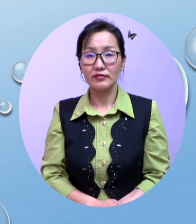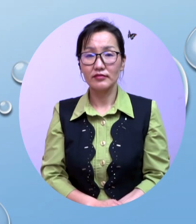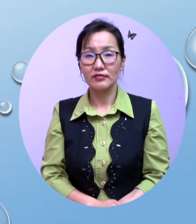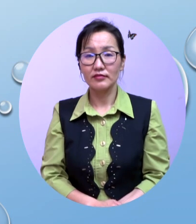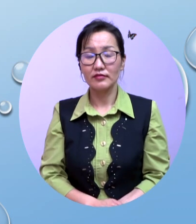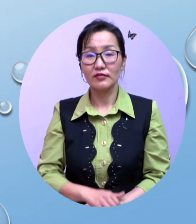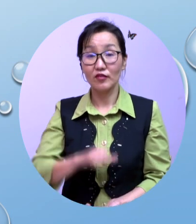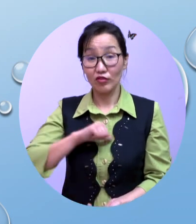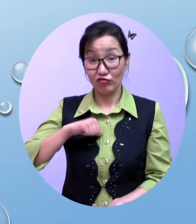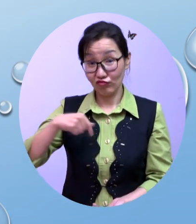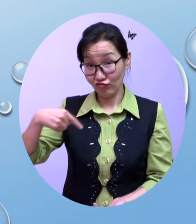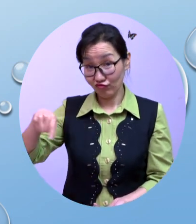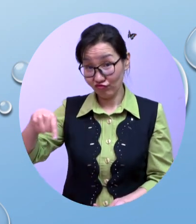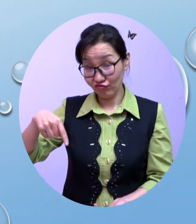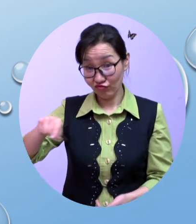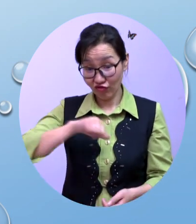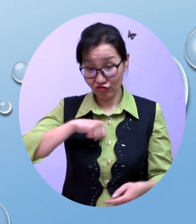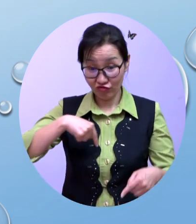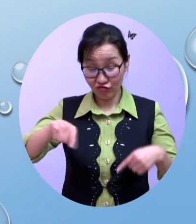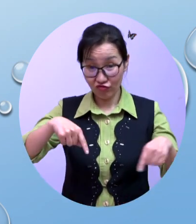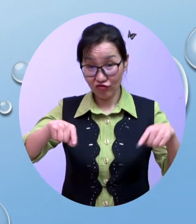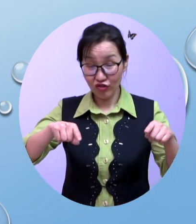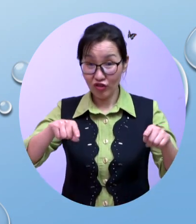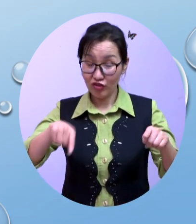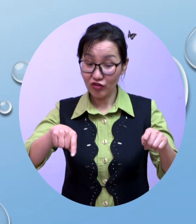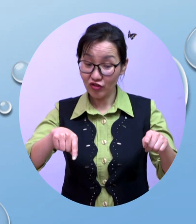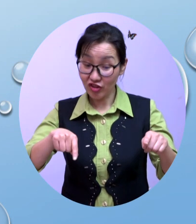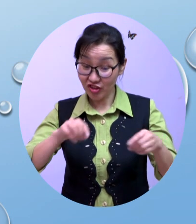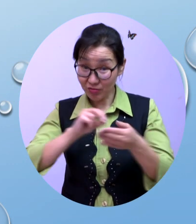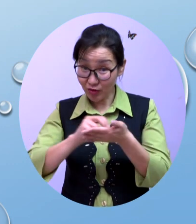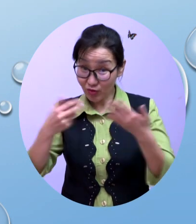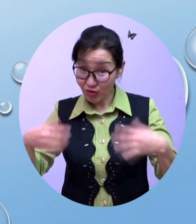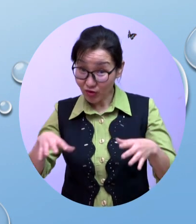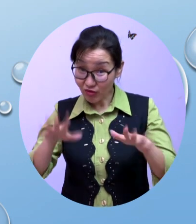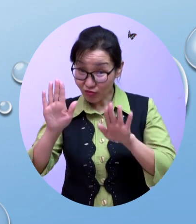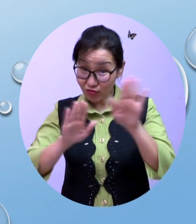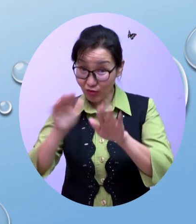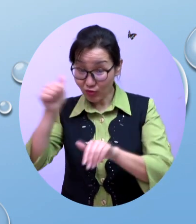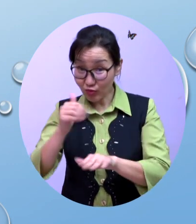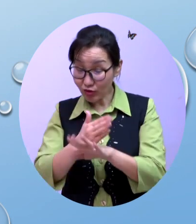За, өөрсдийнхөө оруулсан дарааллалтад тулгаараа хүүхдүүдээ.